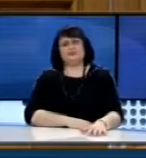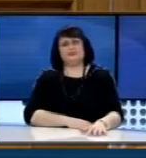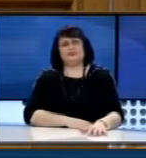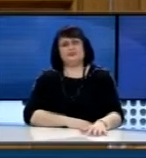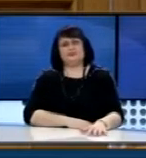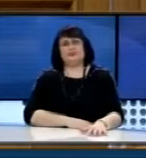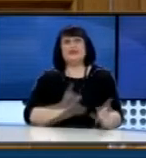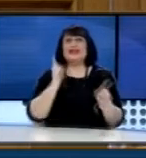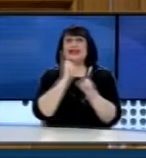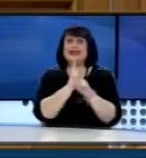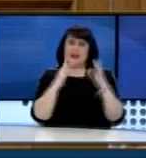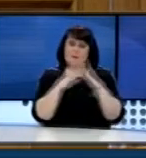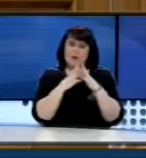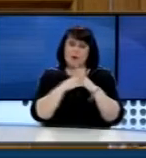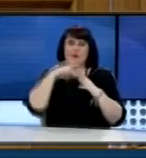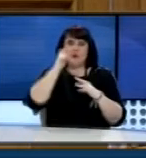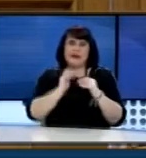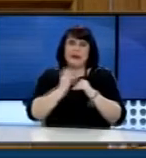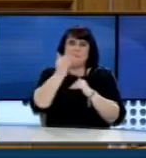Ιδίως λοιπόν μετά τον πόλεμο στην Ουκρανία